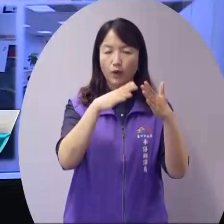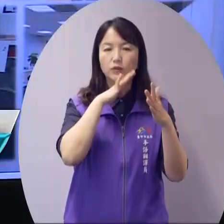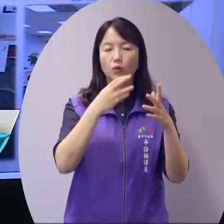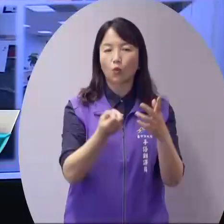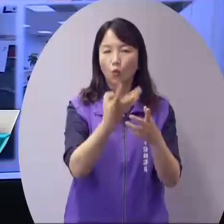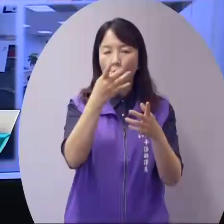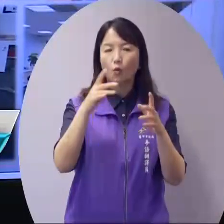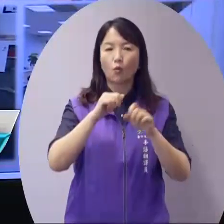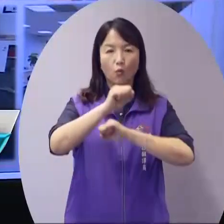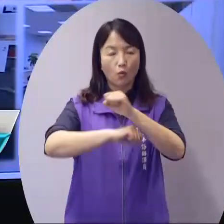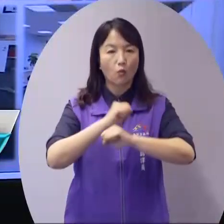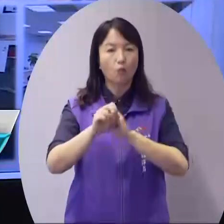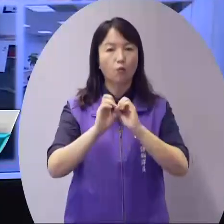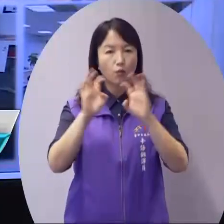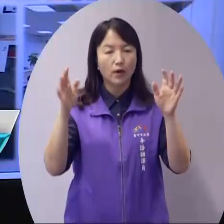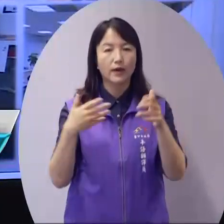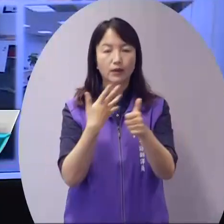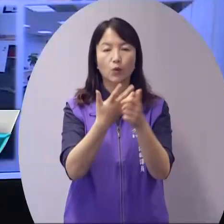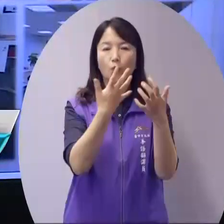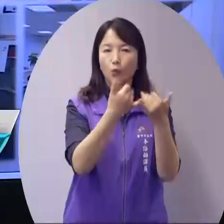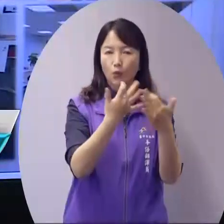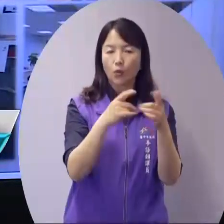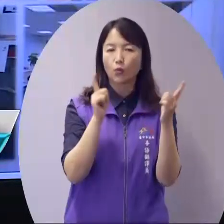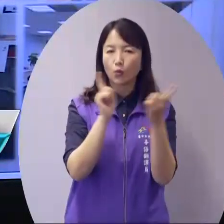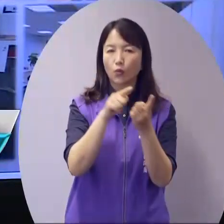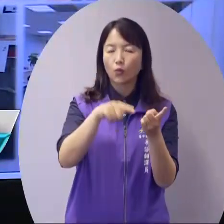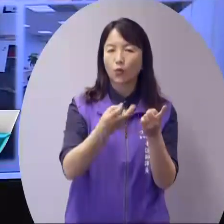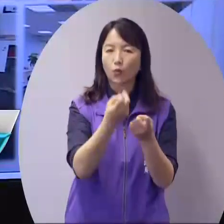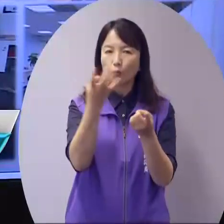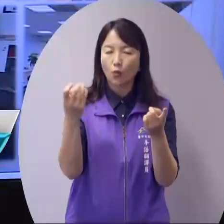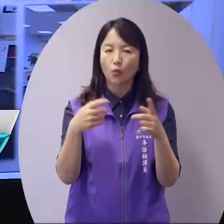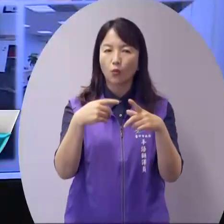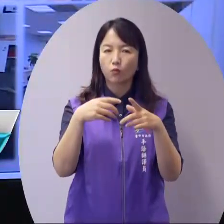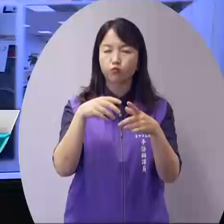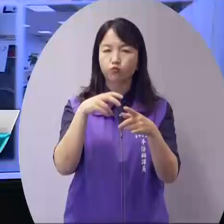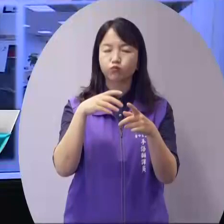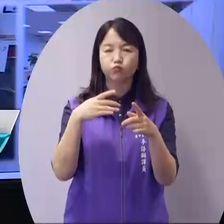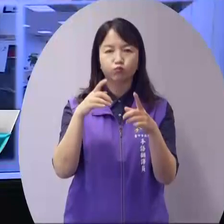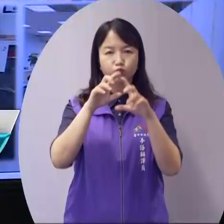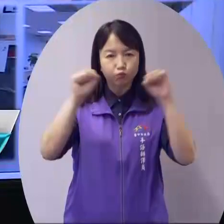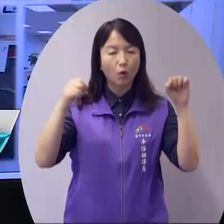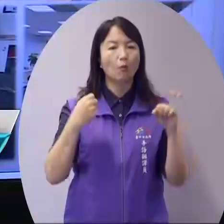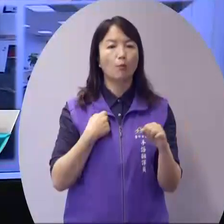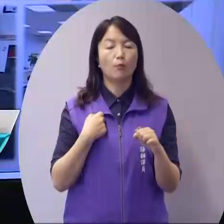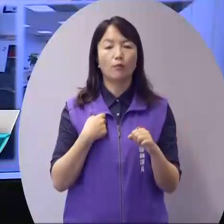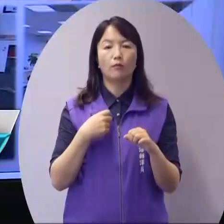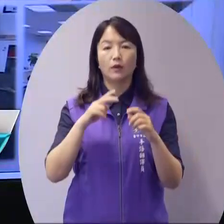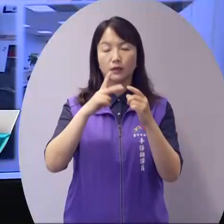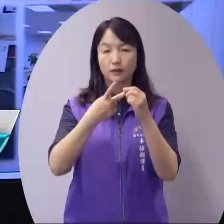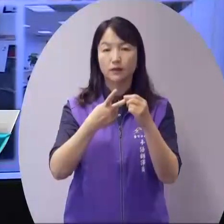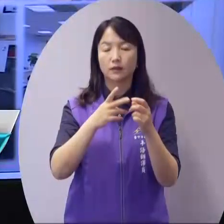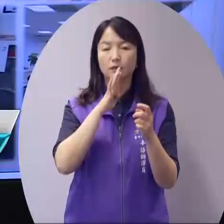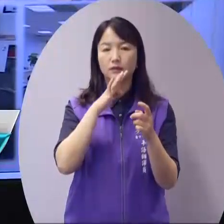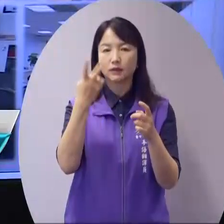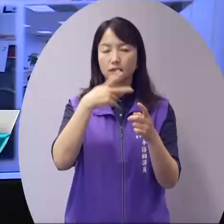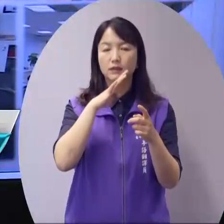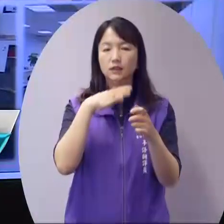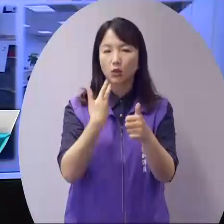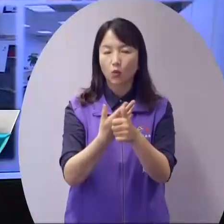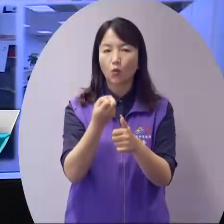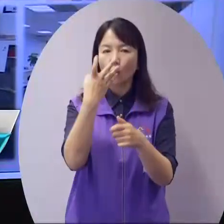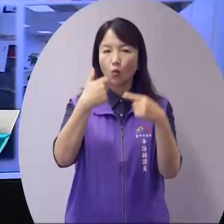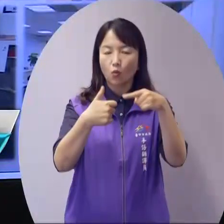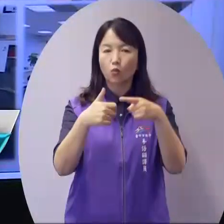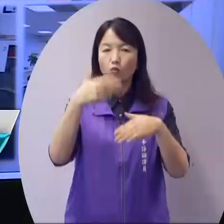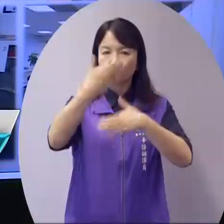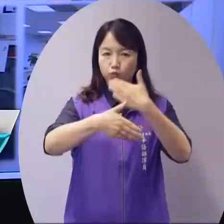艺推广活动，提升学童对花卉产业的了解。并以 并提供华语教